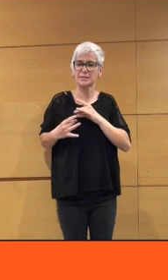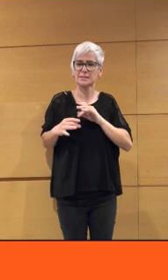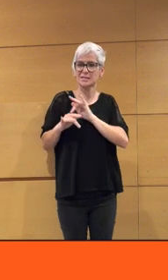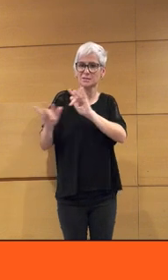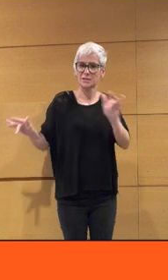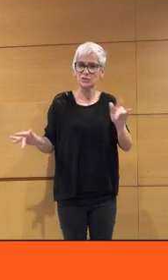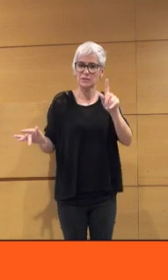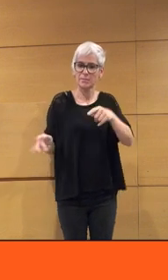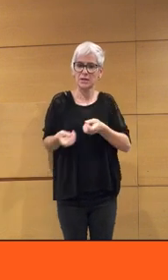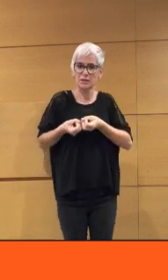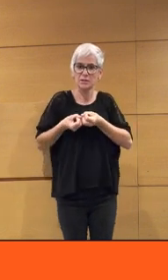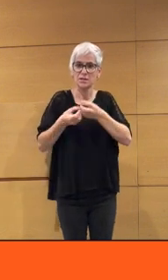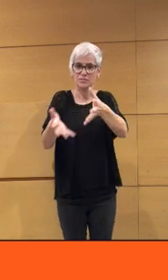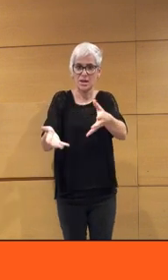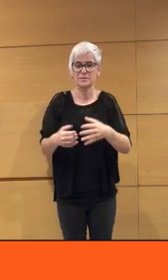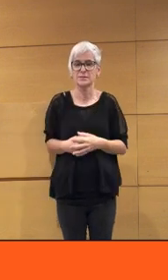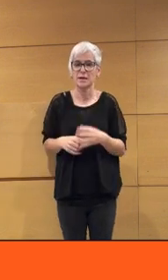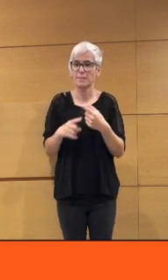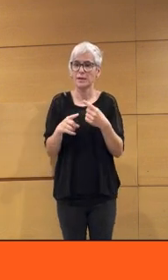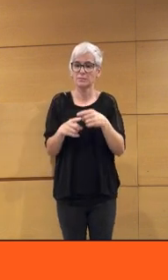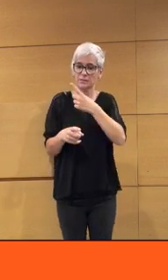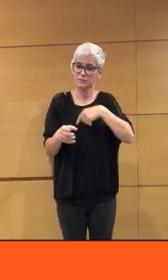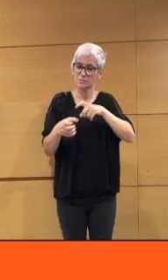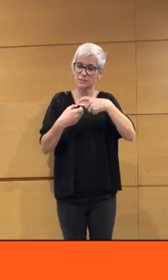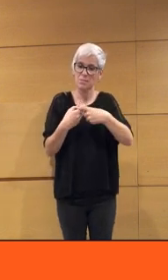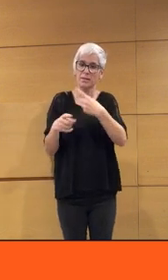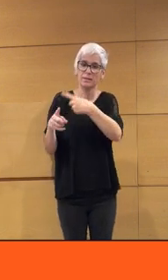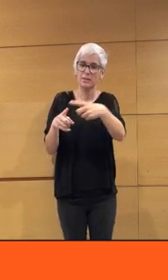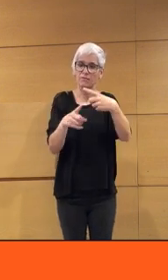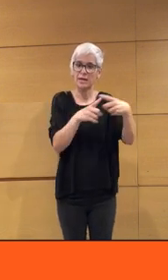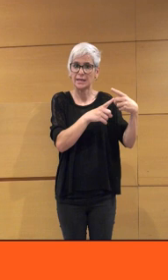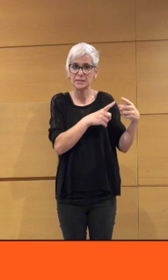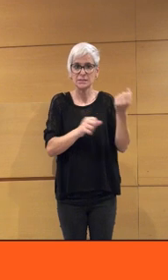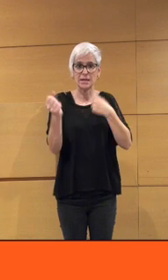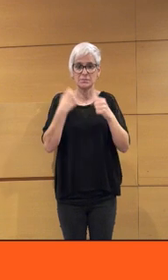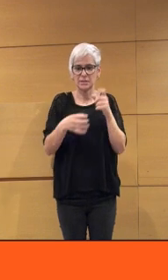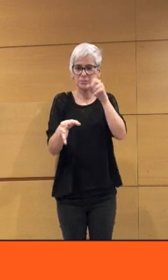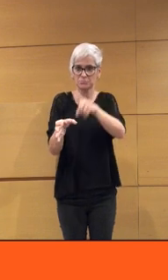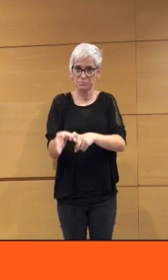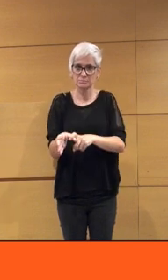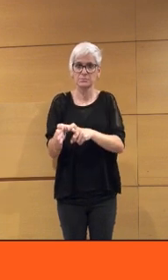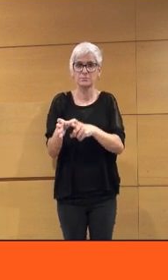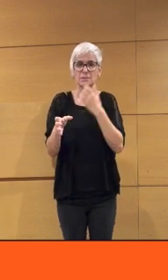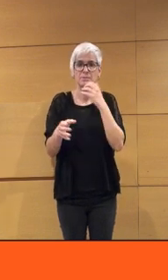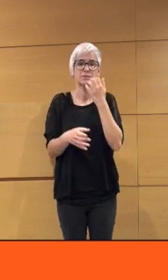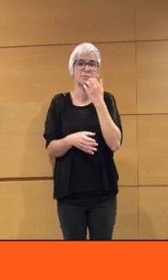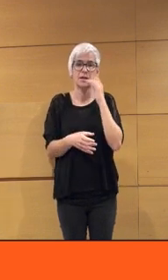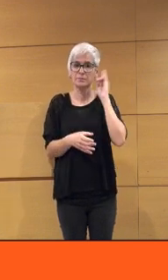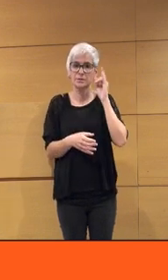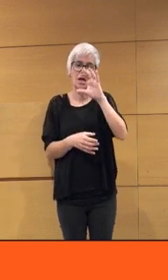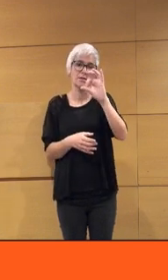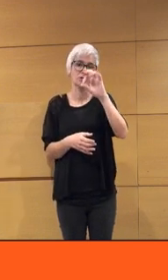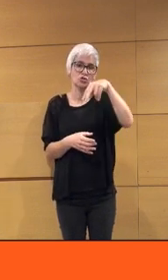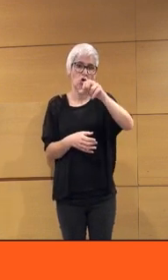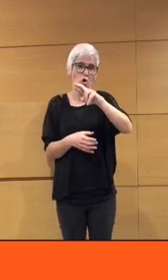i transferència. Doncs hem participat en diverses activitats, hem anat al sonar, hem anat a